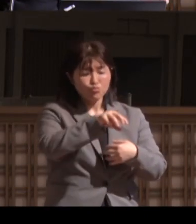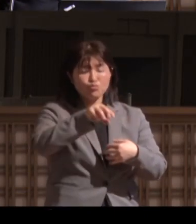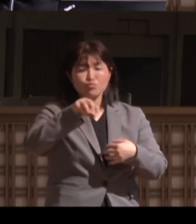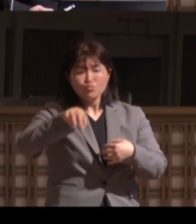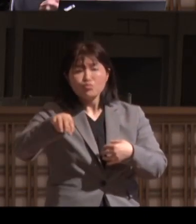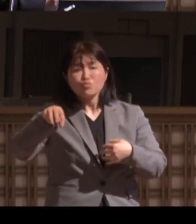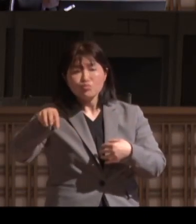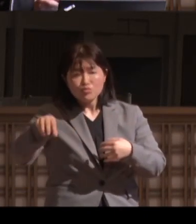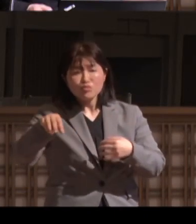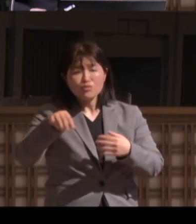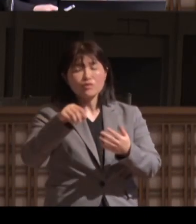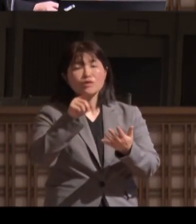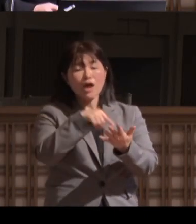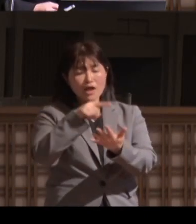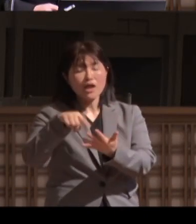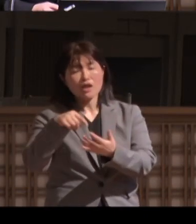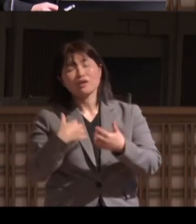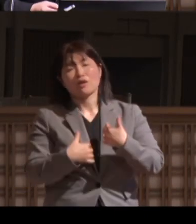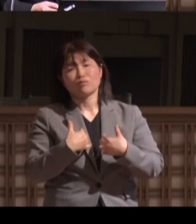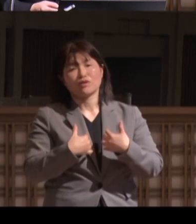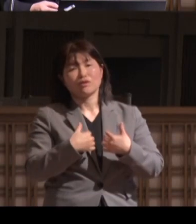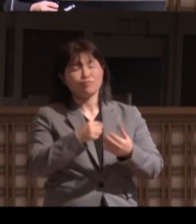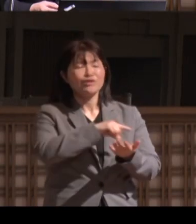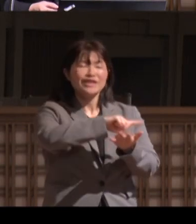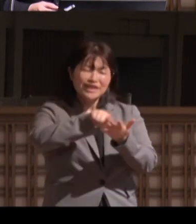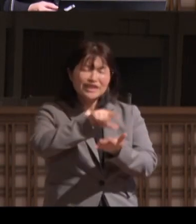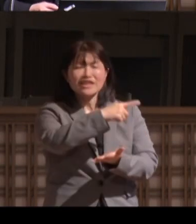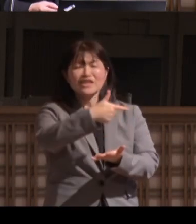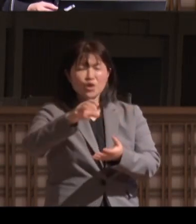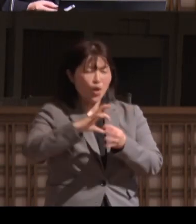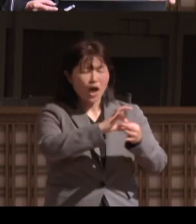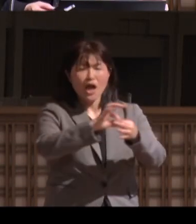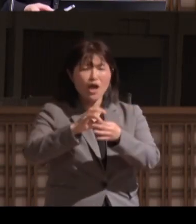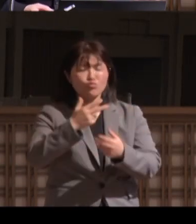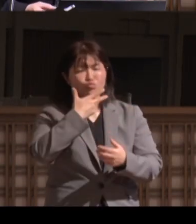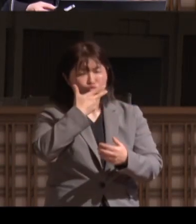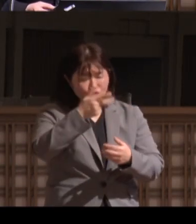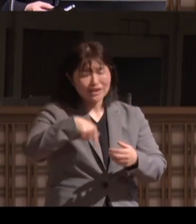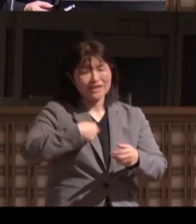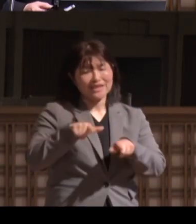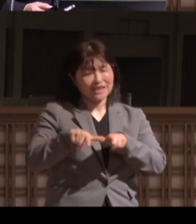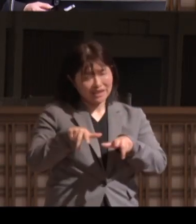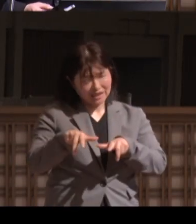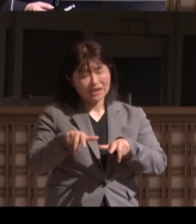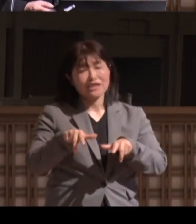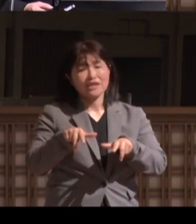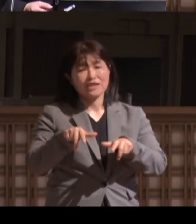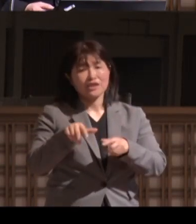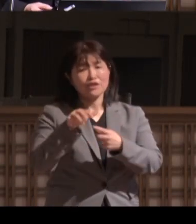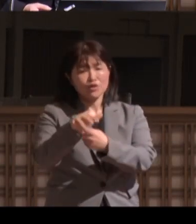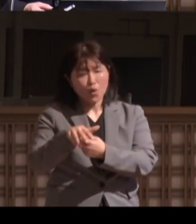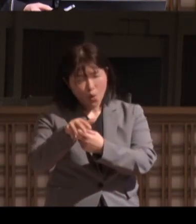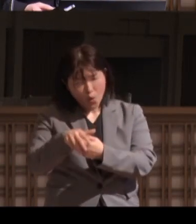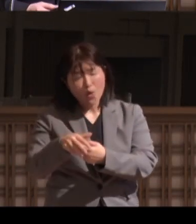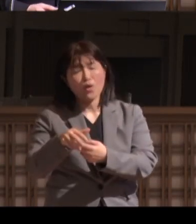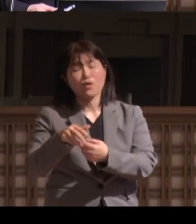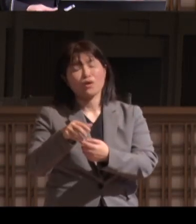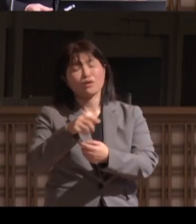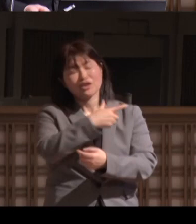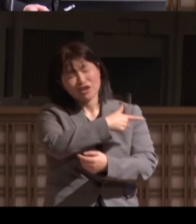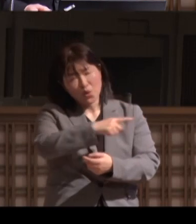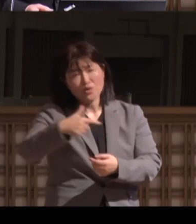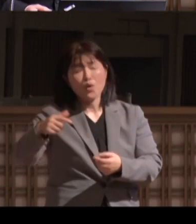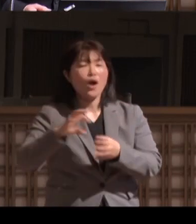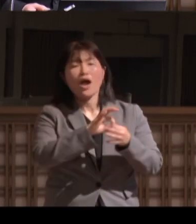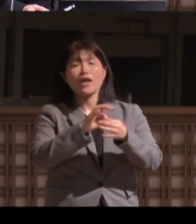楽しむ地域というのはあらゆることがかかりますよね福祉自治えの産業のこととか